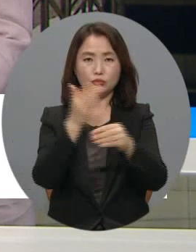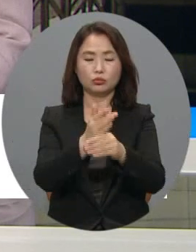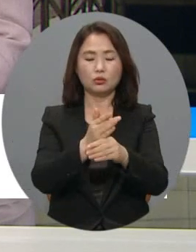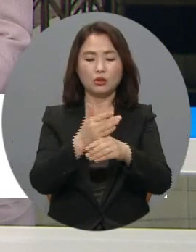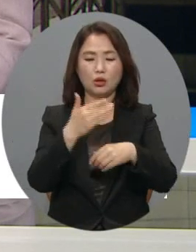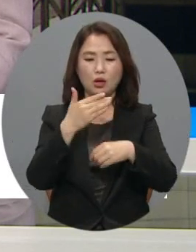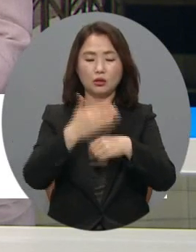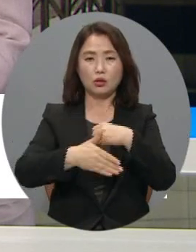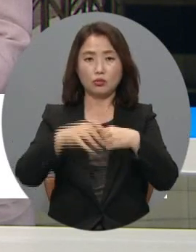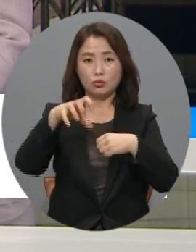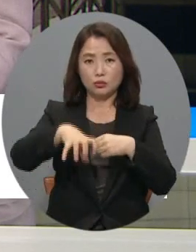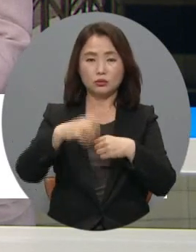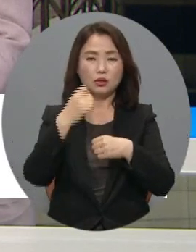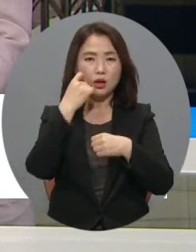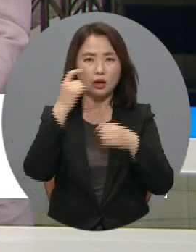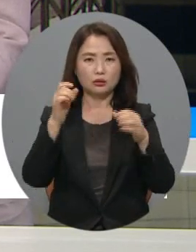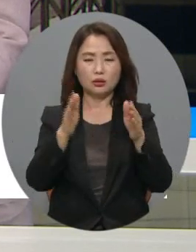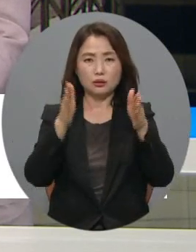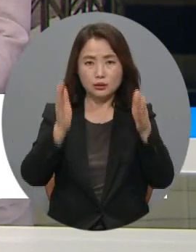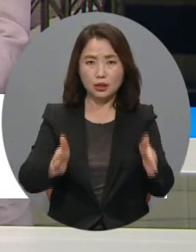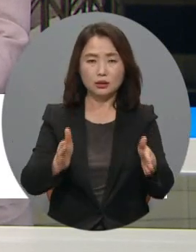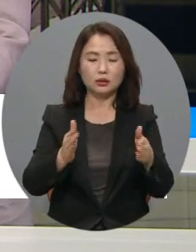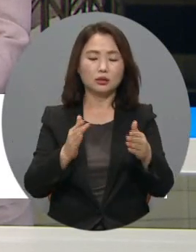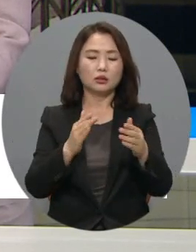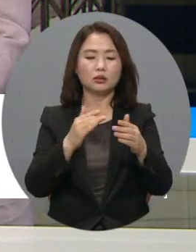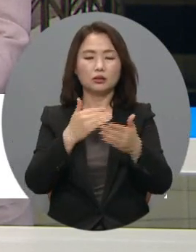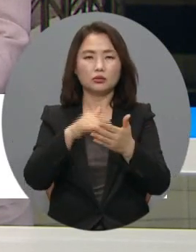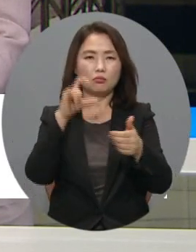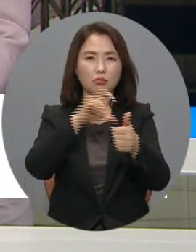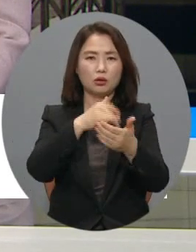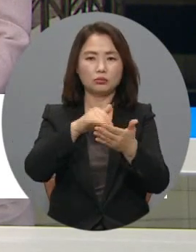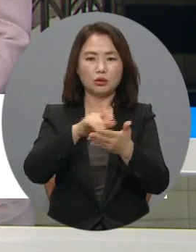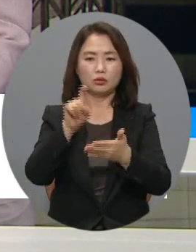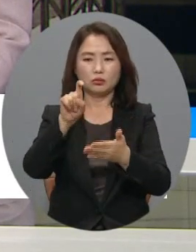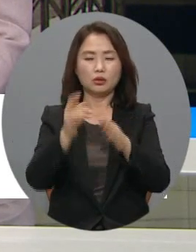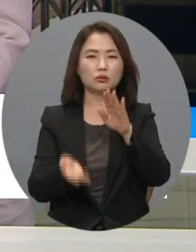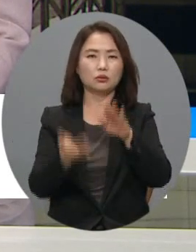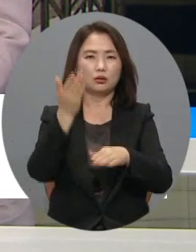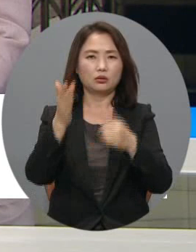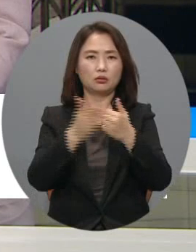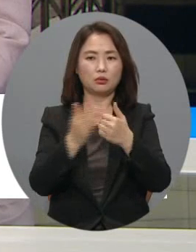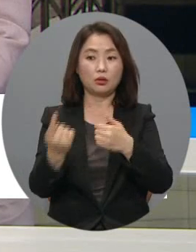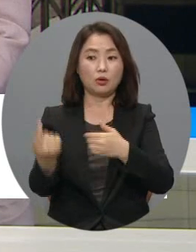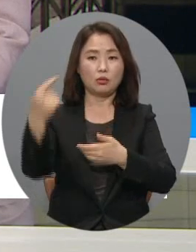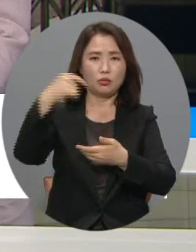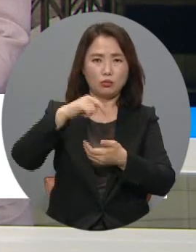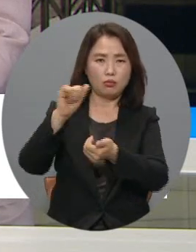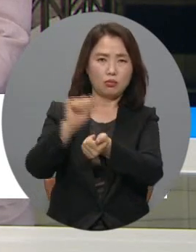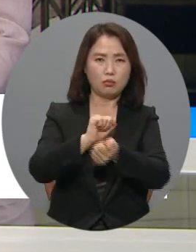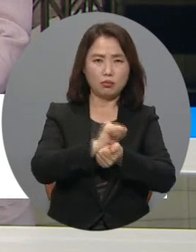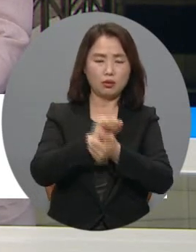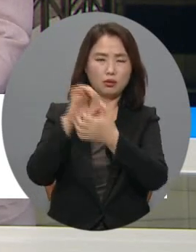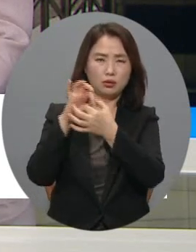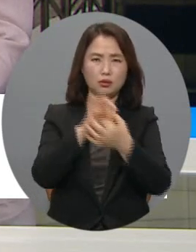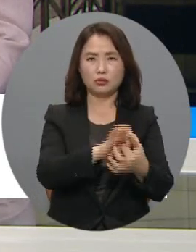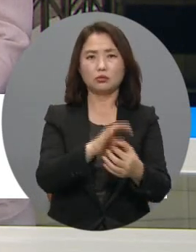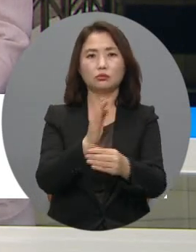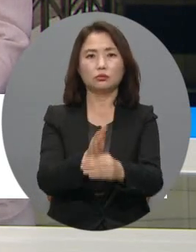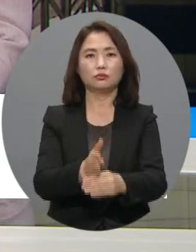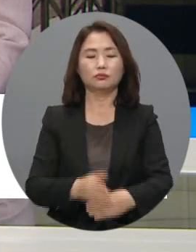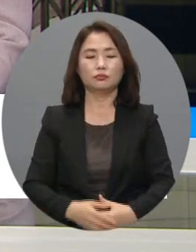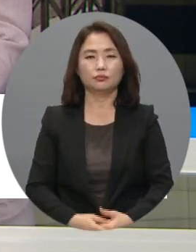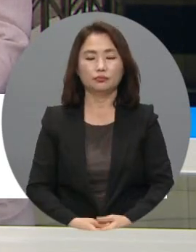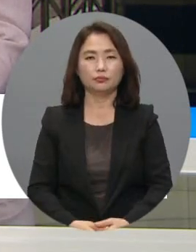만에 신규 환자가 두 자리 수를 기록하는 등 외부에서 유입된 연쇄 감염이 이어지고 있습니다 오늘 첫 소식은 권현수 기자가